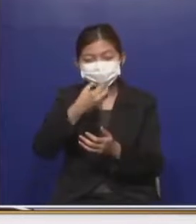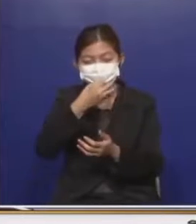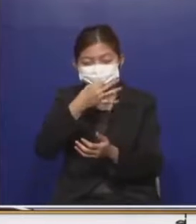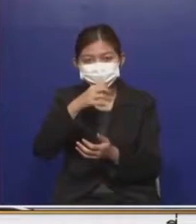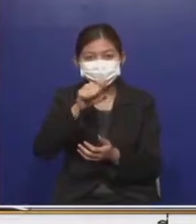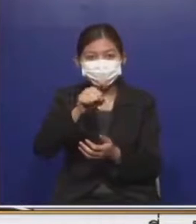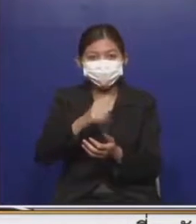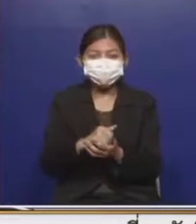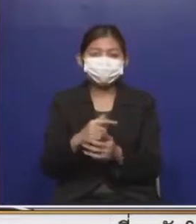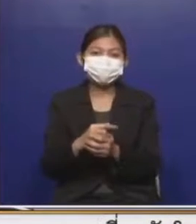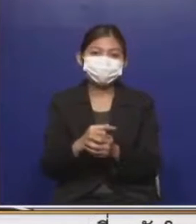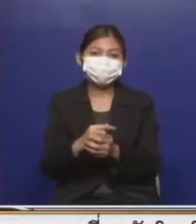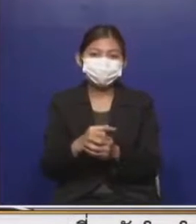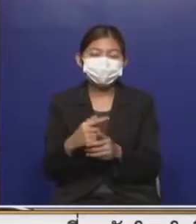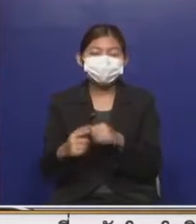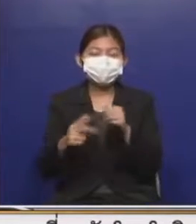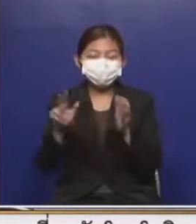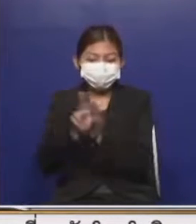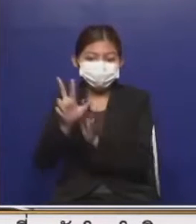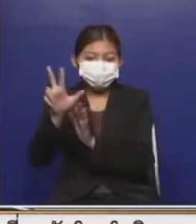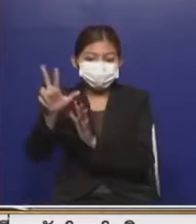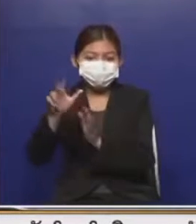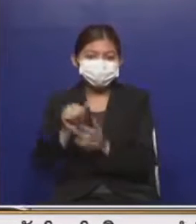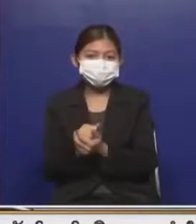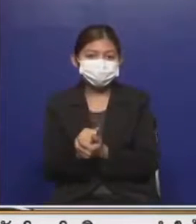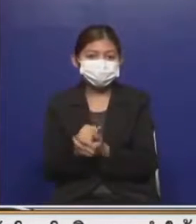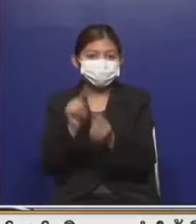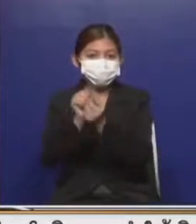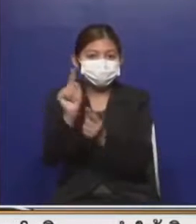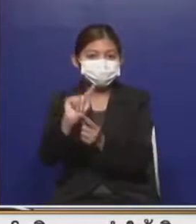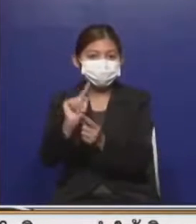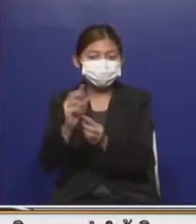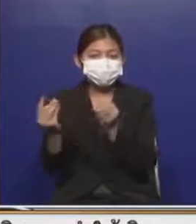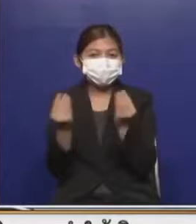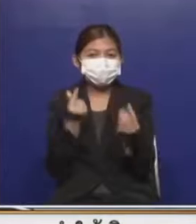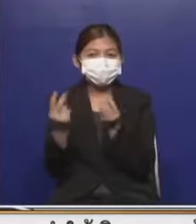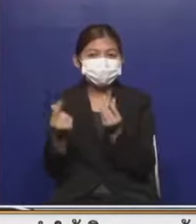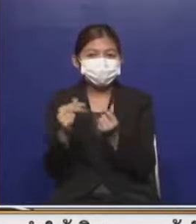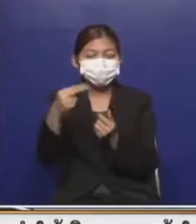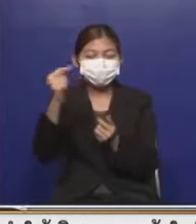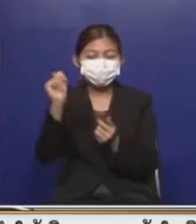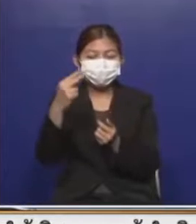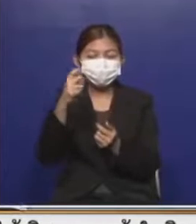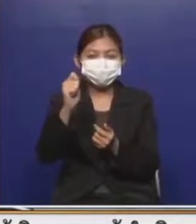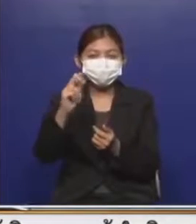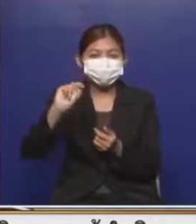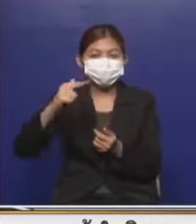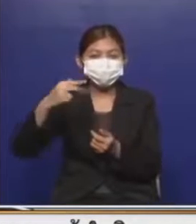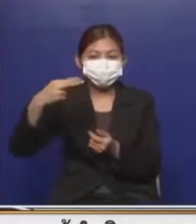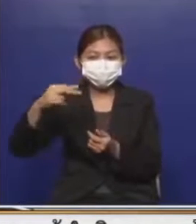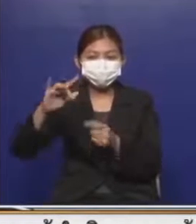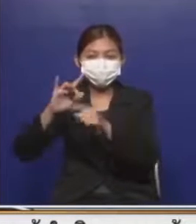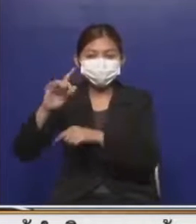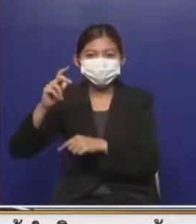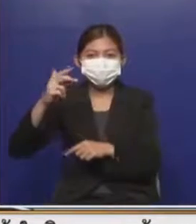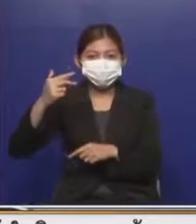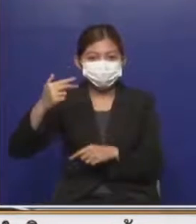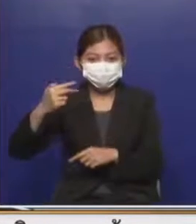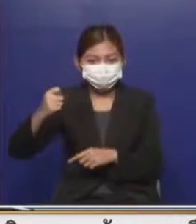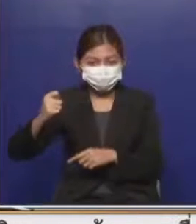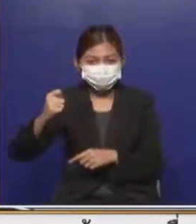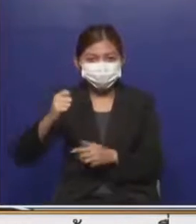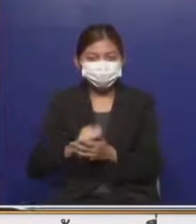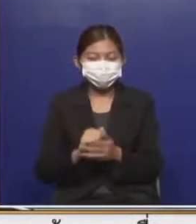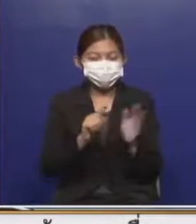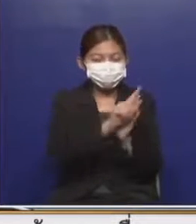63ละลอกที่ 3 เกิดขึนที่ย่านทองหลอ เมื่อวันที่ 6 เมษา 2564ทั้งละลอก